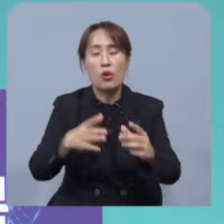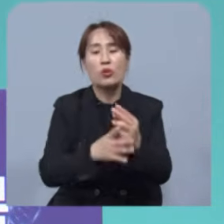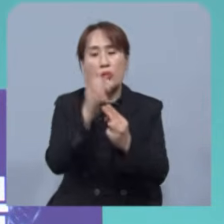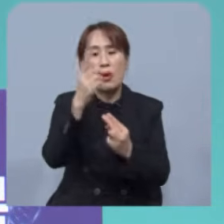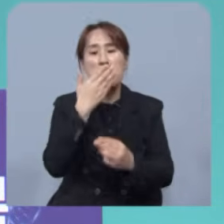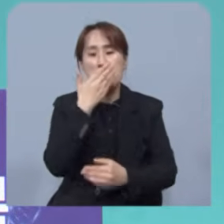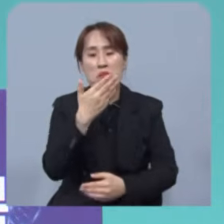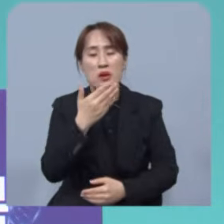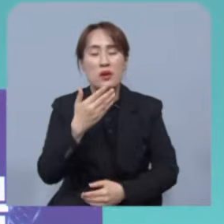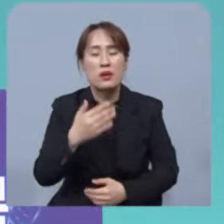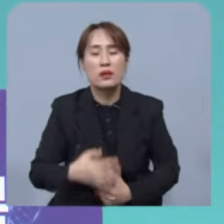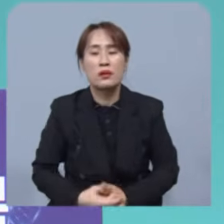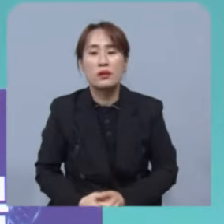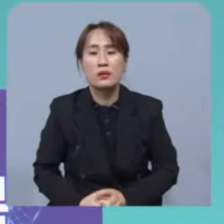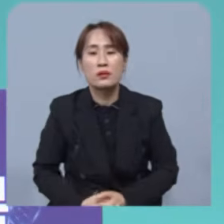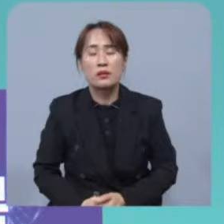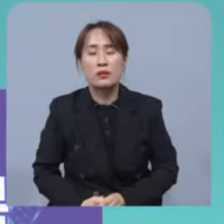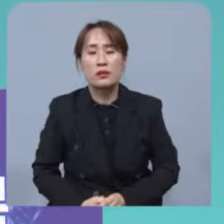수밖에 없는데